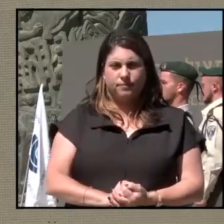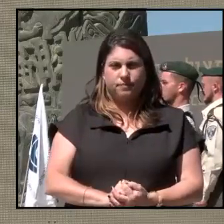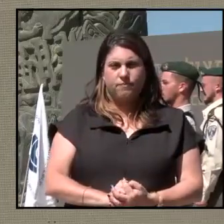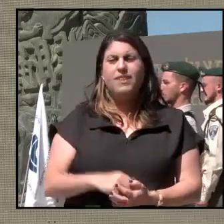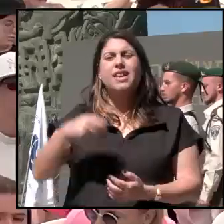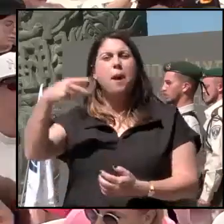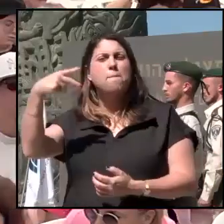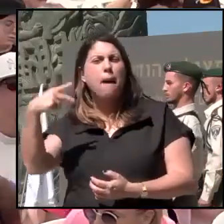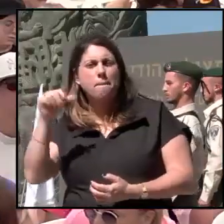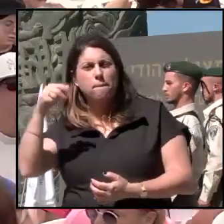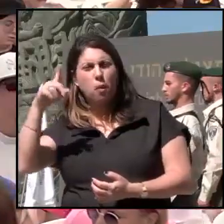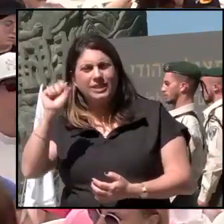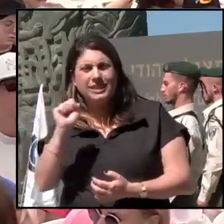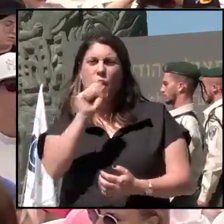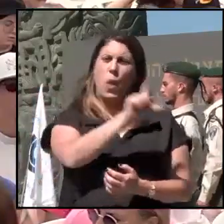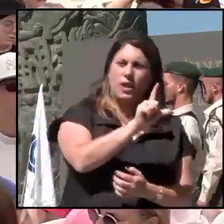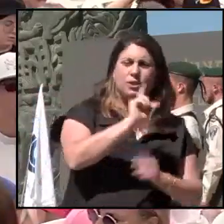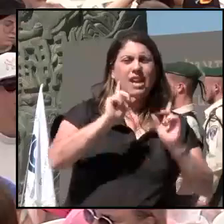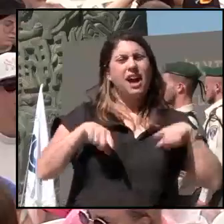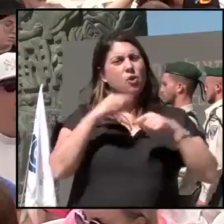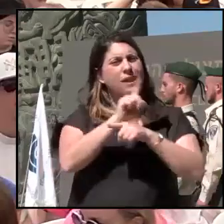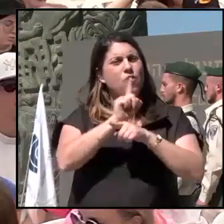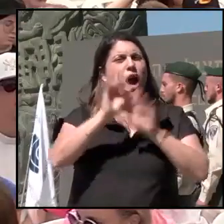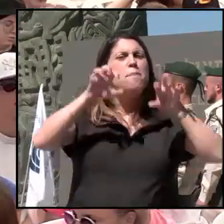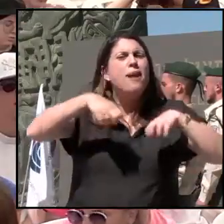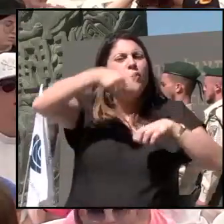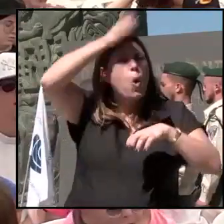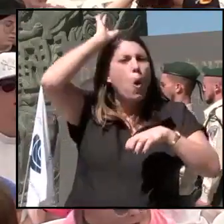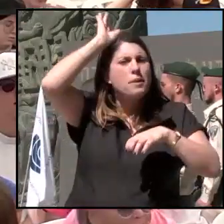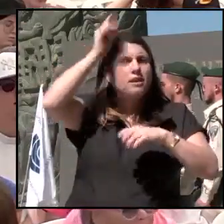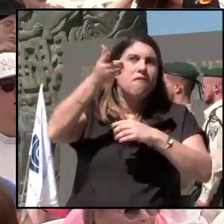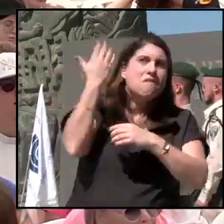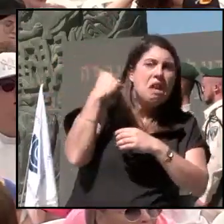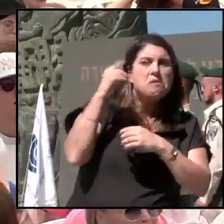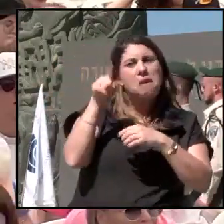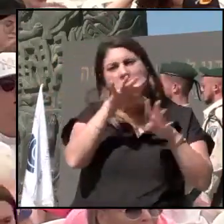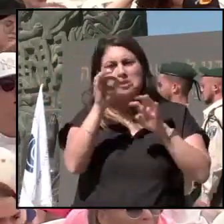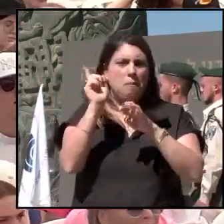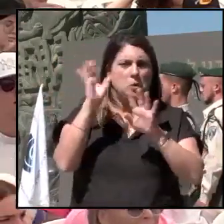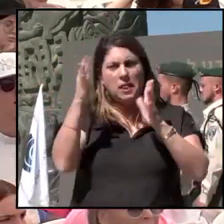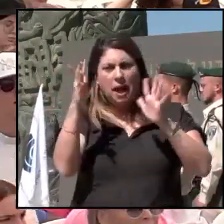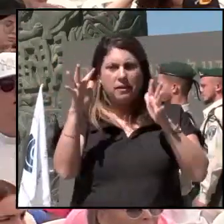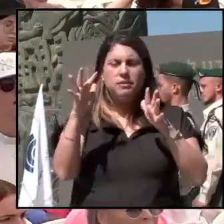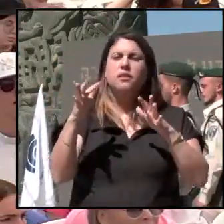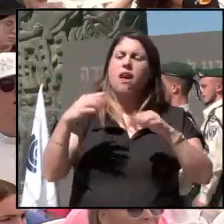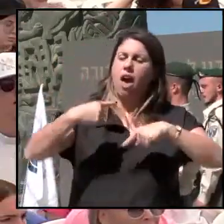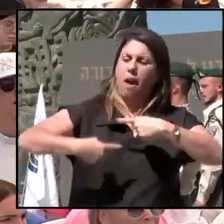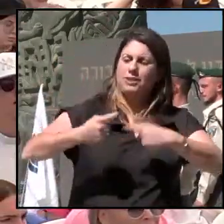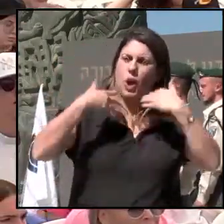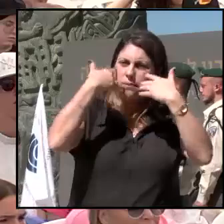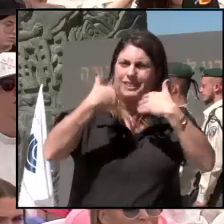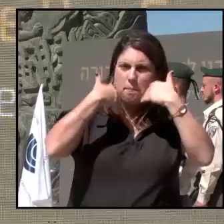פפוס ולוליאנוס חיו בזמן מלכות רומי בערך לפני 1900 שנה. המסורת מספרת